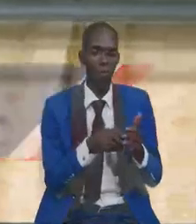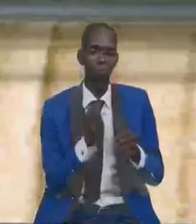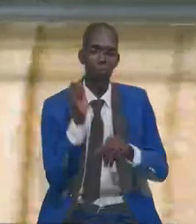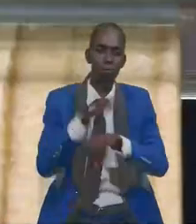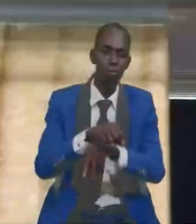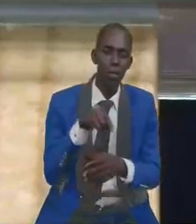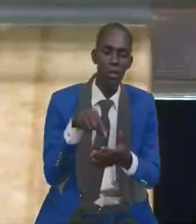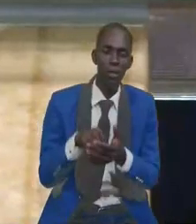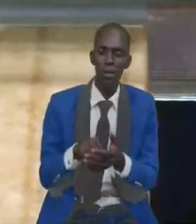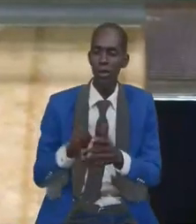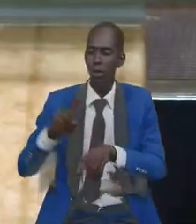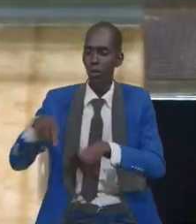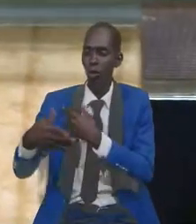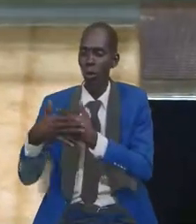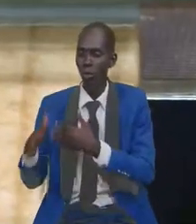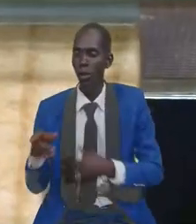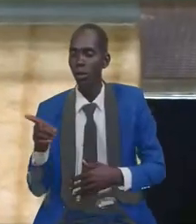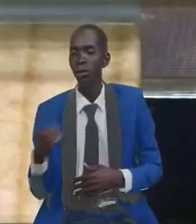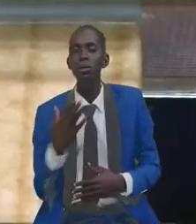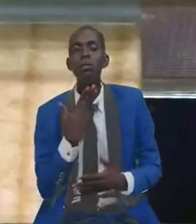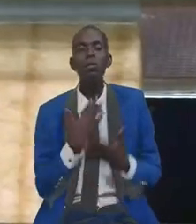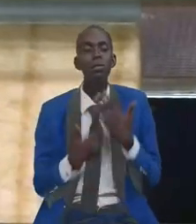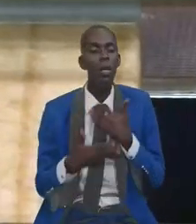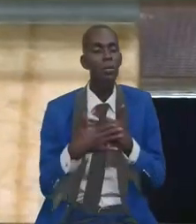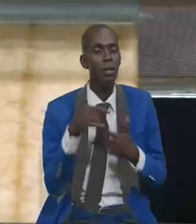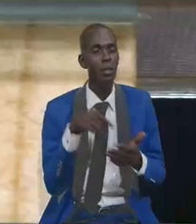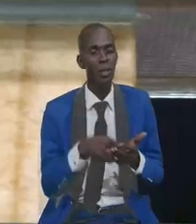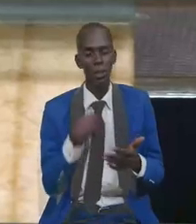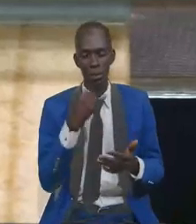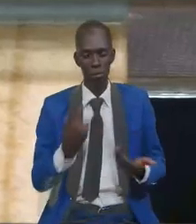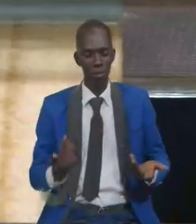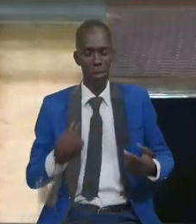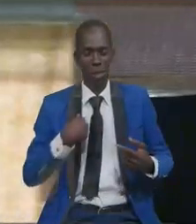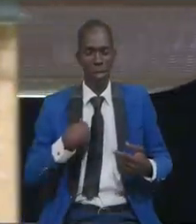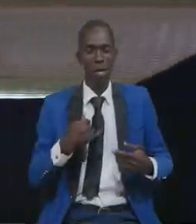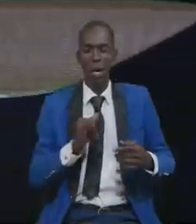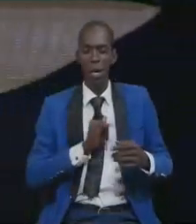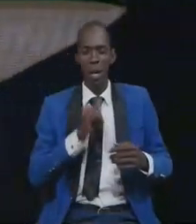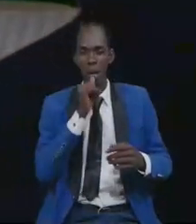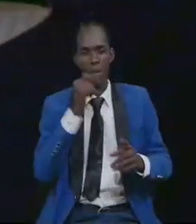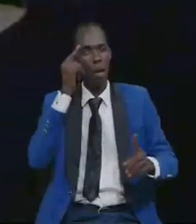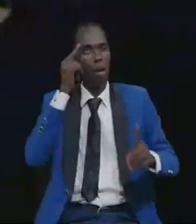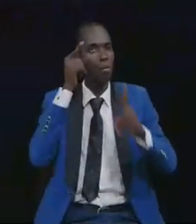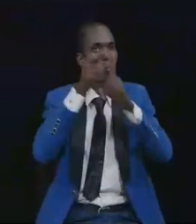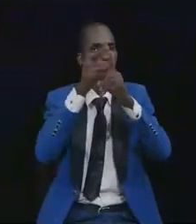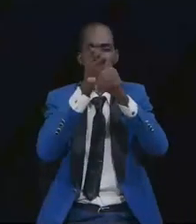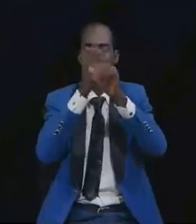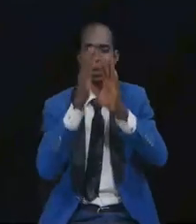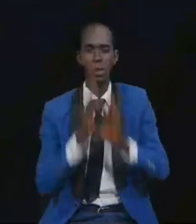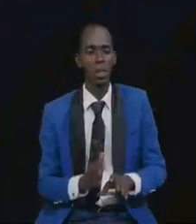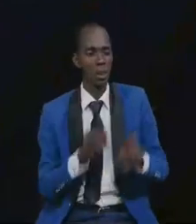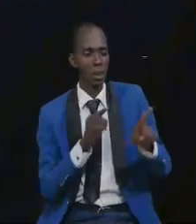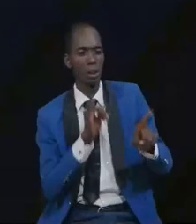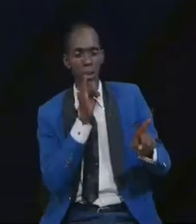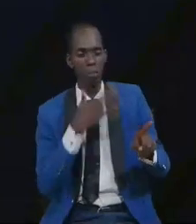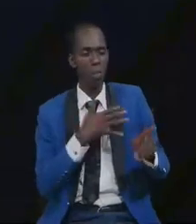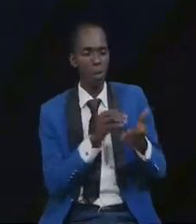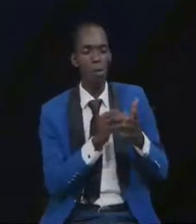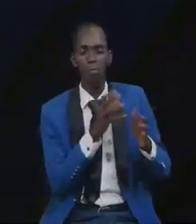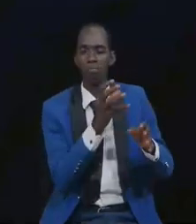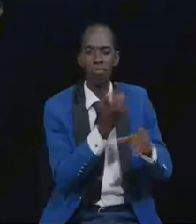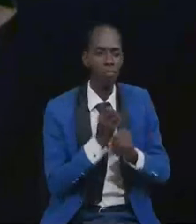enflée, elle n'est pas droite en lui, mais le juste vivra par la foi. Pareil à celui qui est ivre